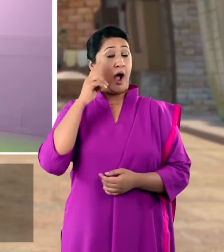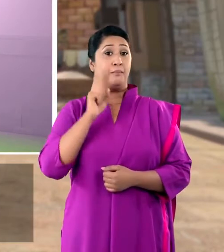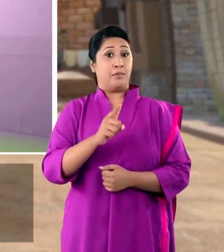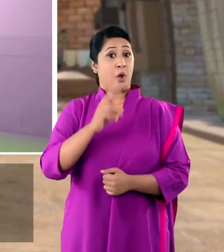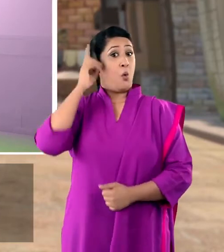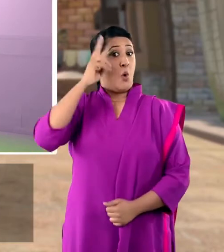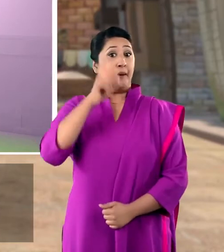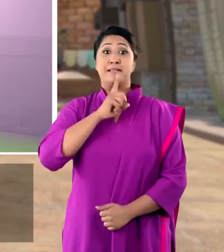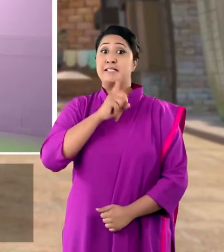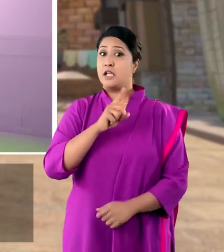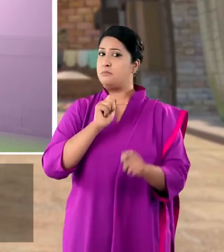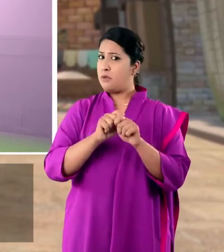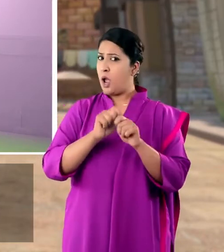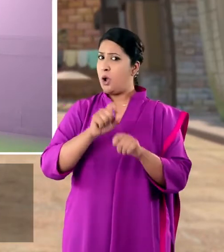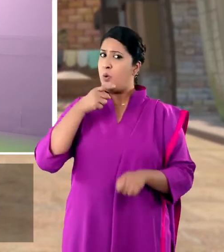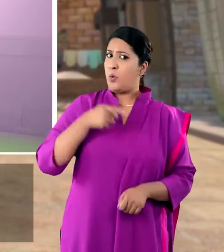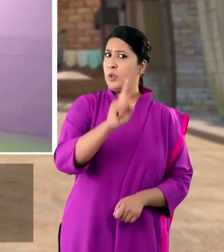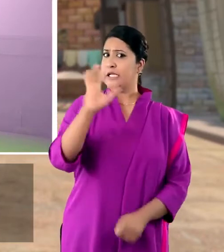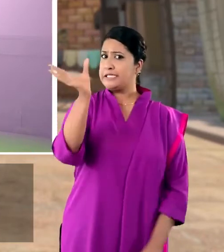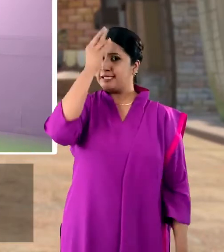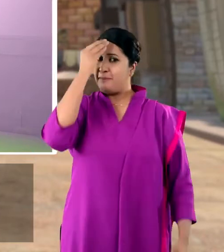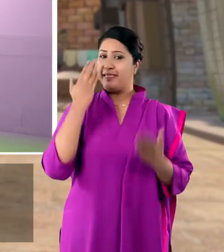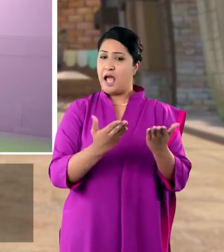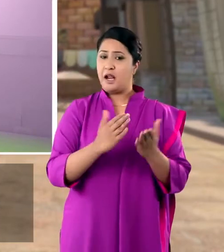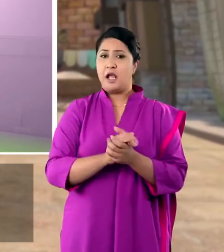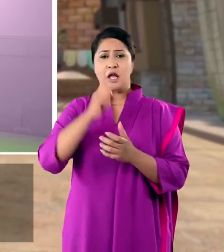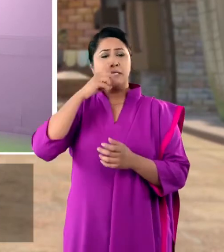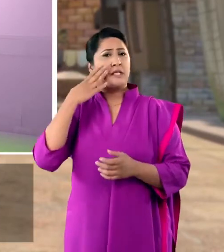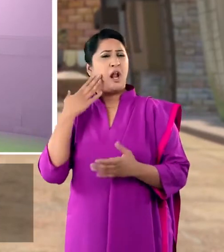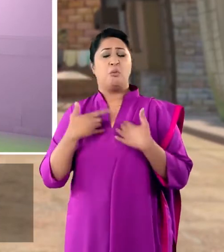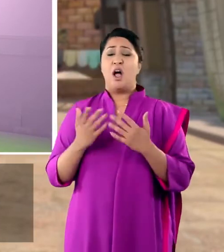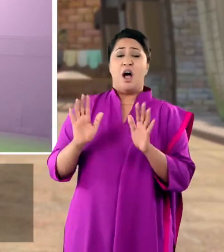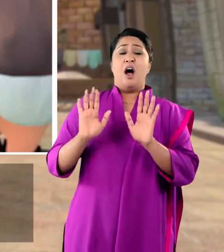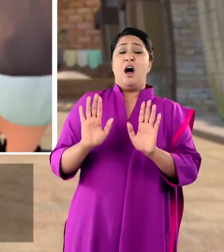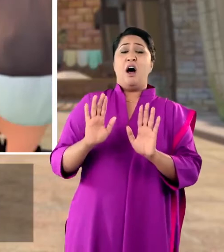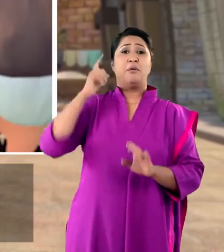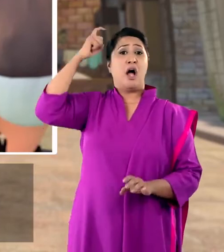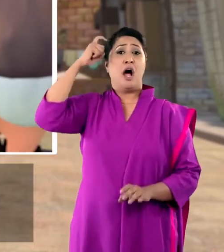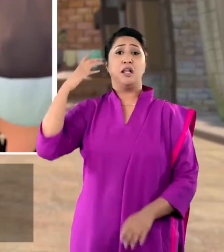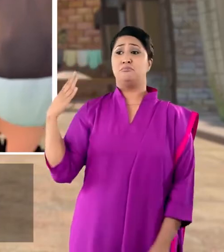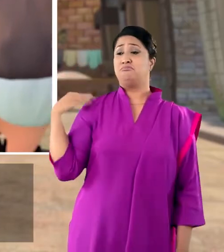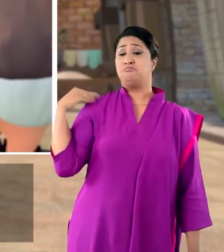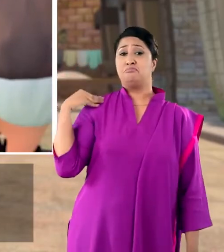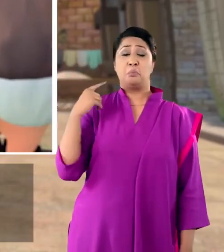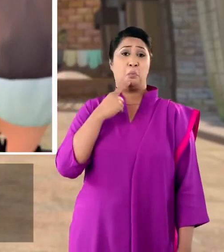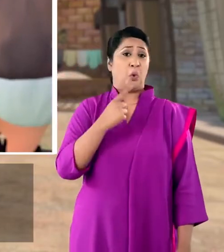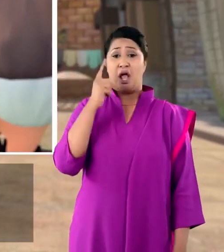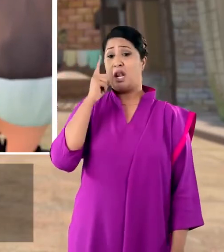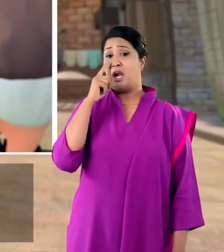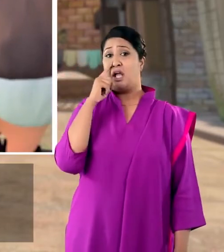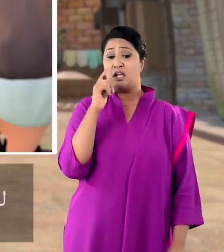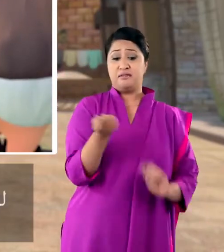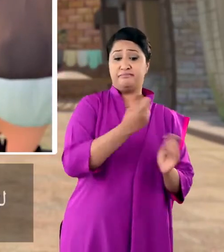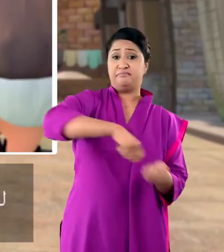ये तुम्हारा ख्वाब है और इस ख्वाब को सच्चाई में बदलने की जिम्मेदारी भी तुम्हारी है। लेकिन अली ने तो कहा था